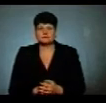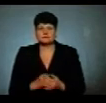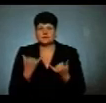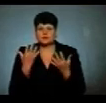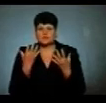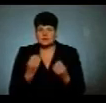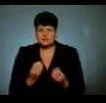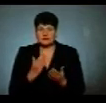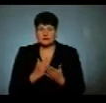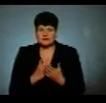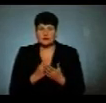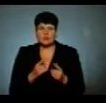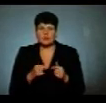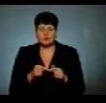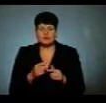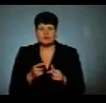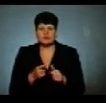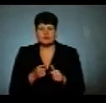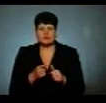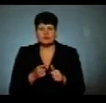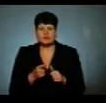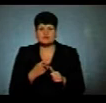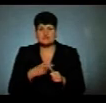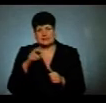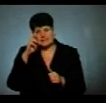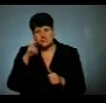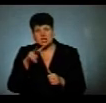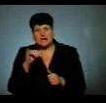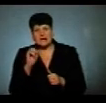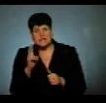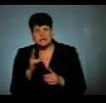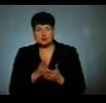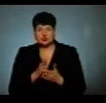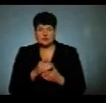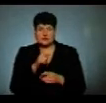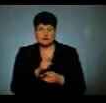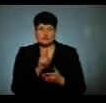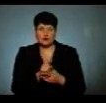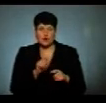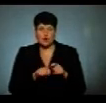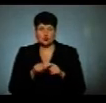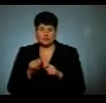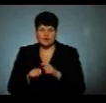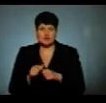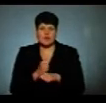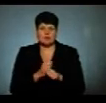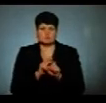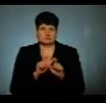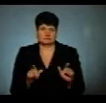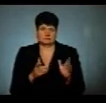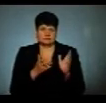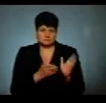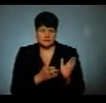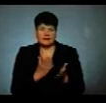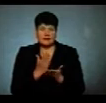день існує орган, який називається Держлікслужба. Це орган, який уповноважений контролювати роботу аптечних установ і закладів.